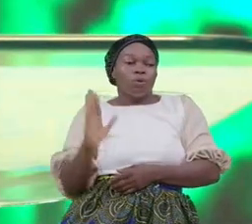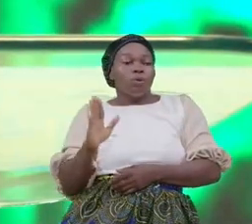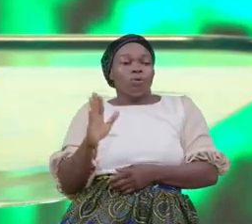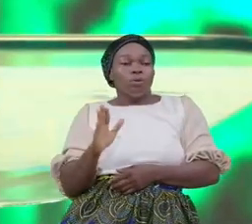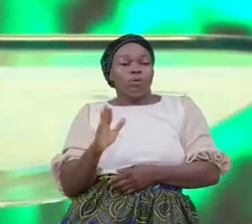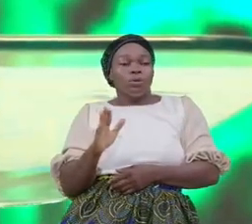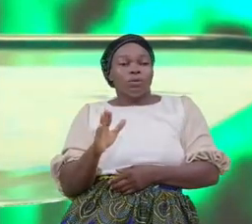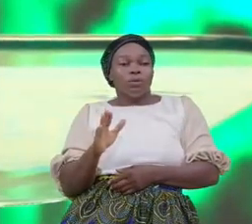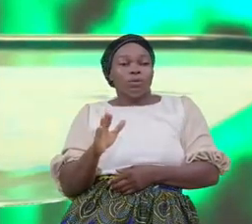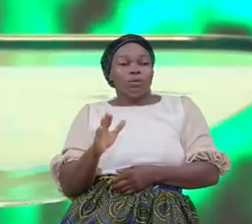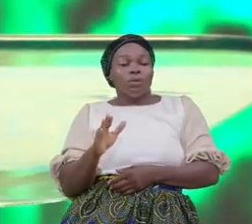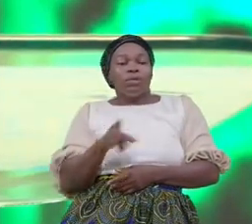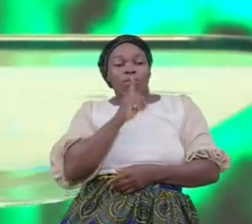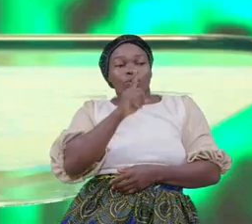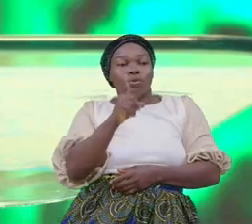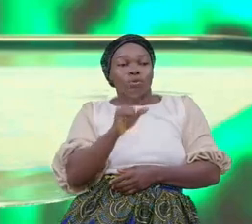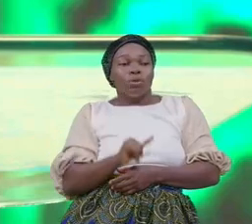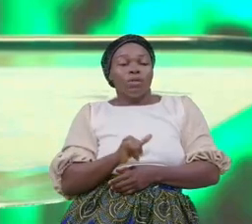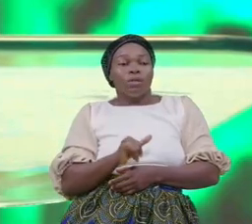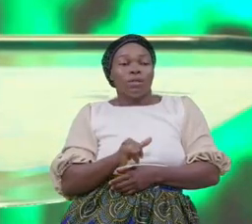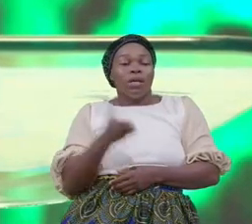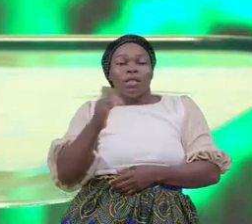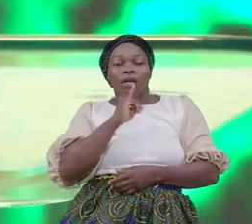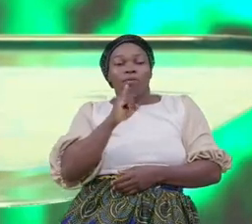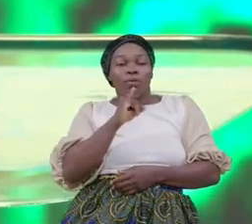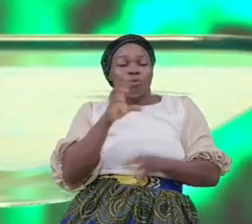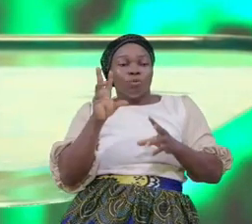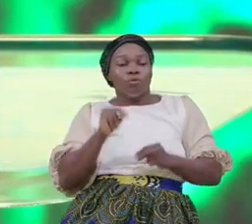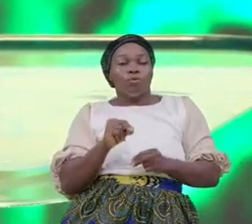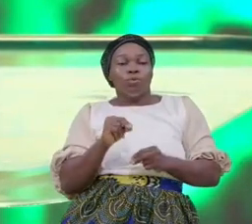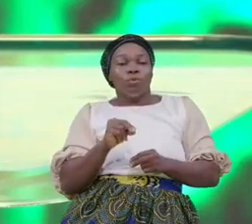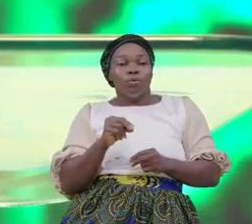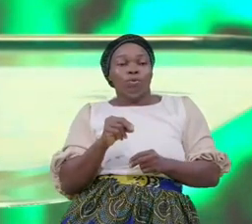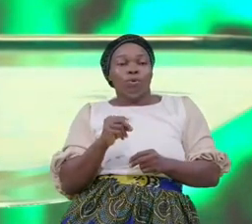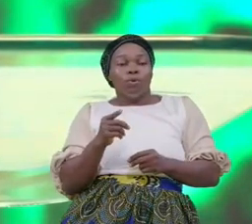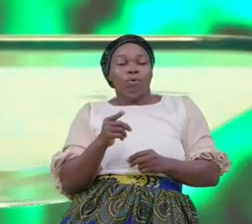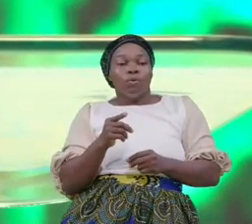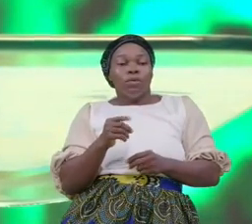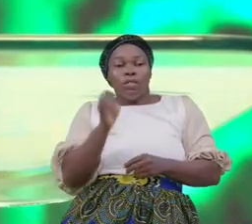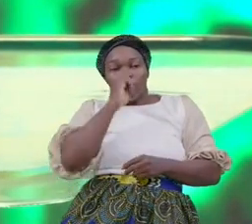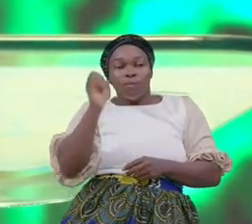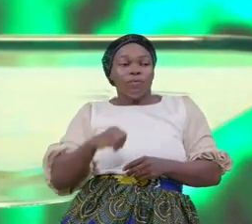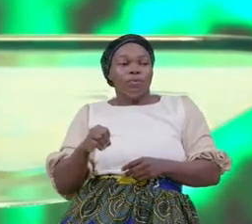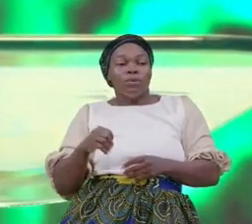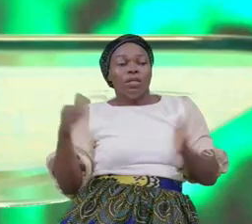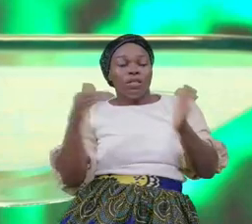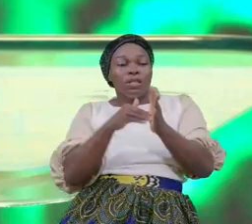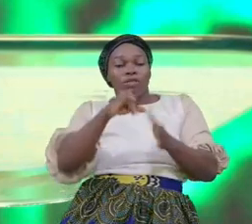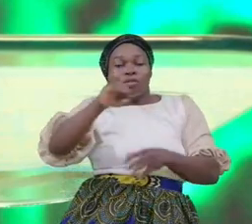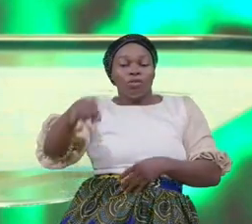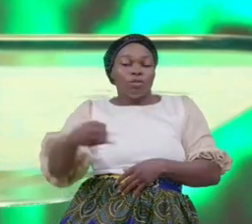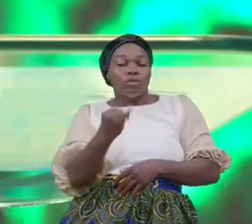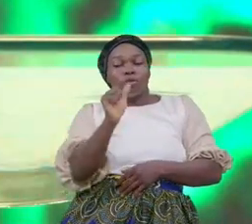L'enchantement ne peut rien contre Jacob, ni la divination contre